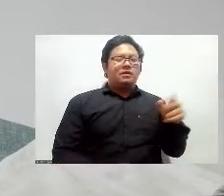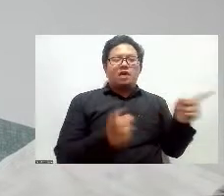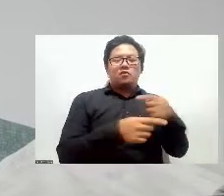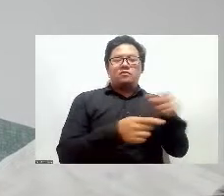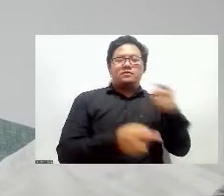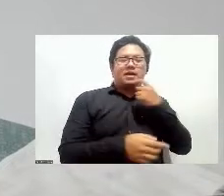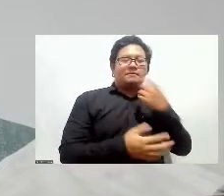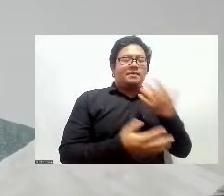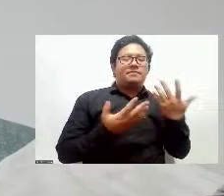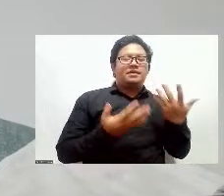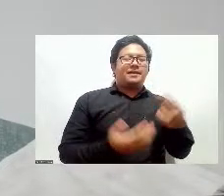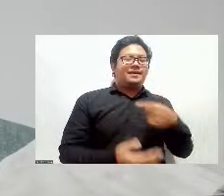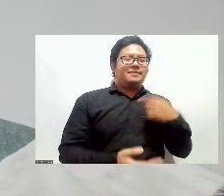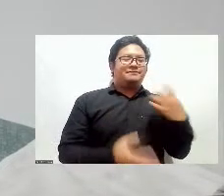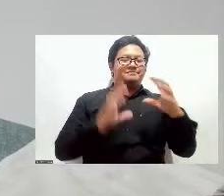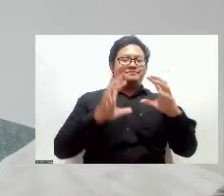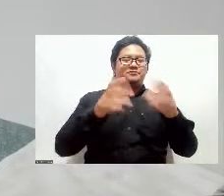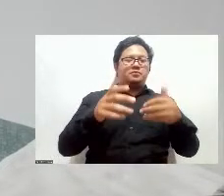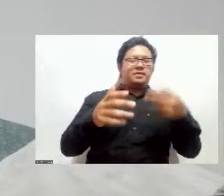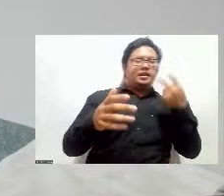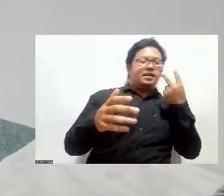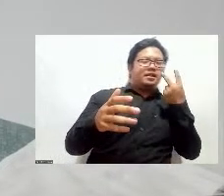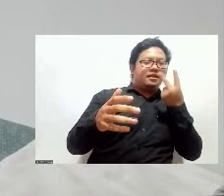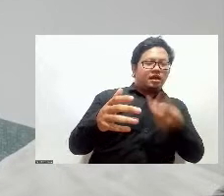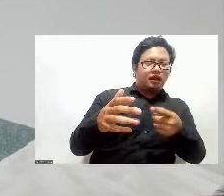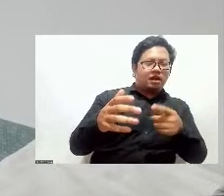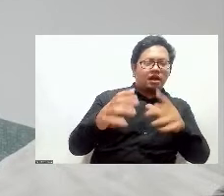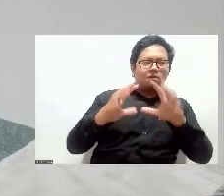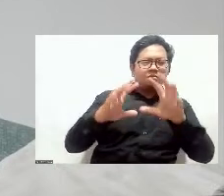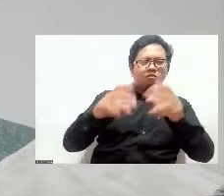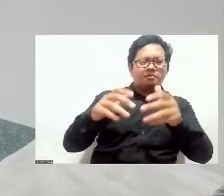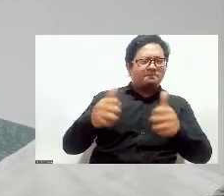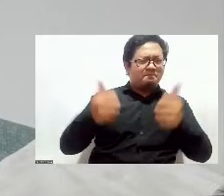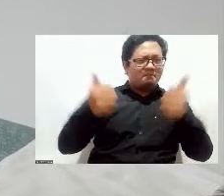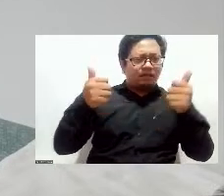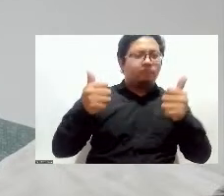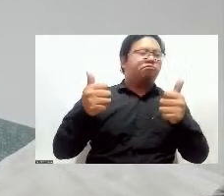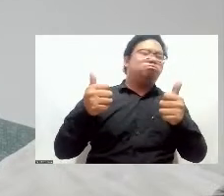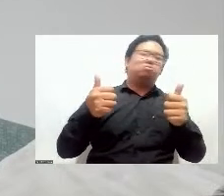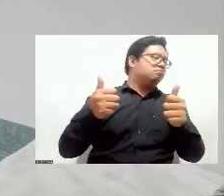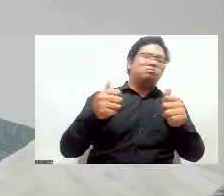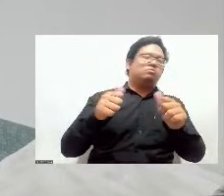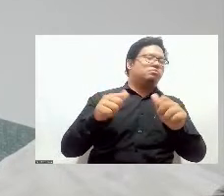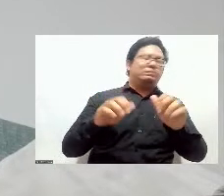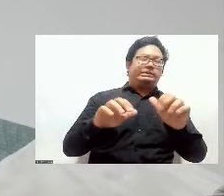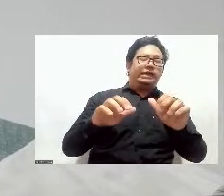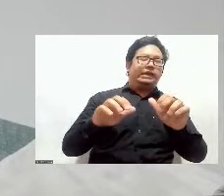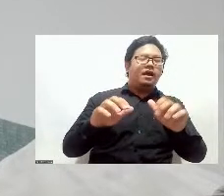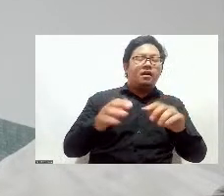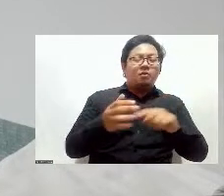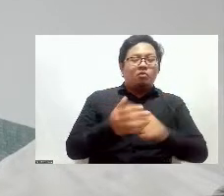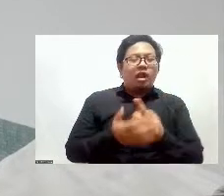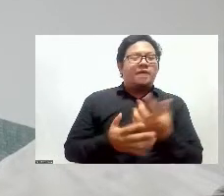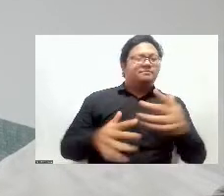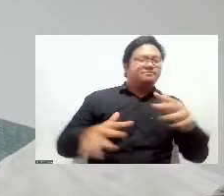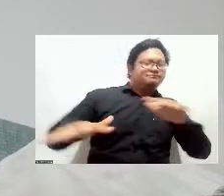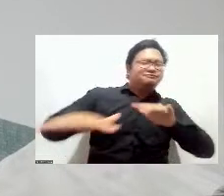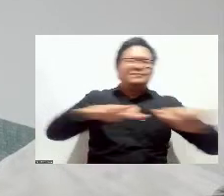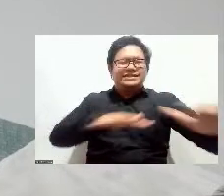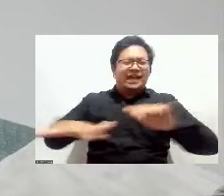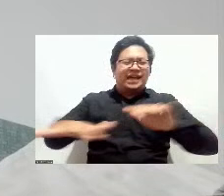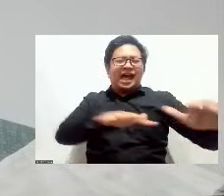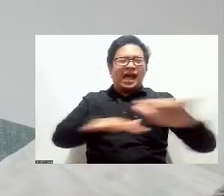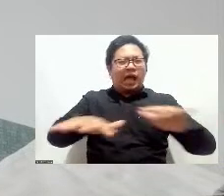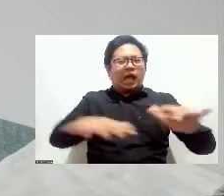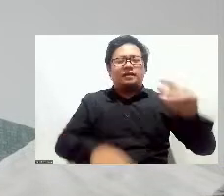bahwa bumi kita sedang tidak baik-baik saja mulai dari bencana alam yang semakin sering cuaca